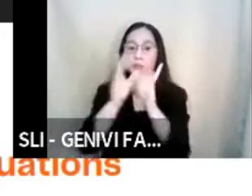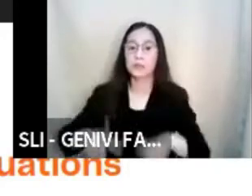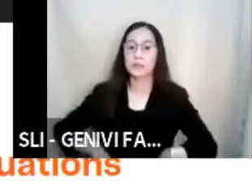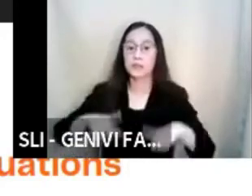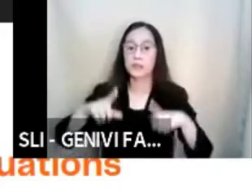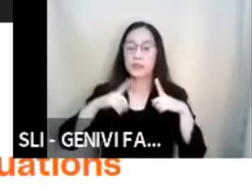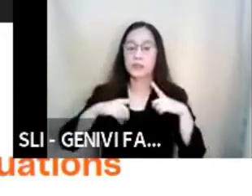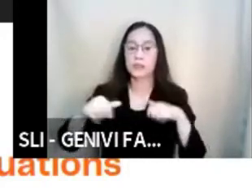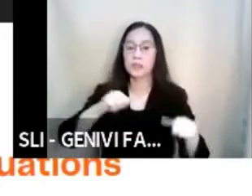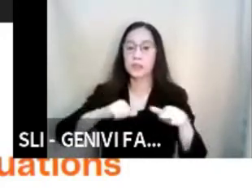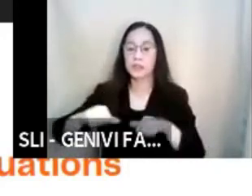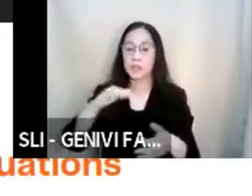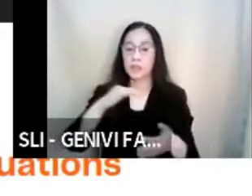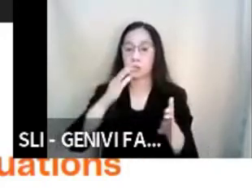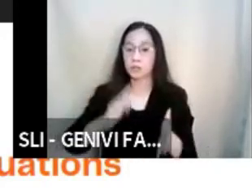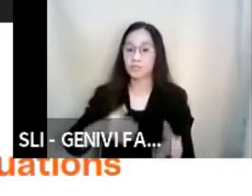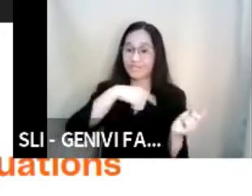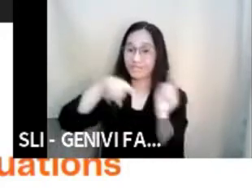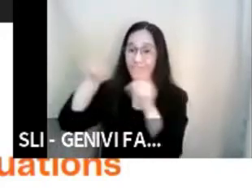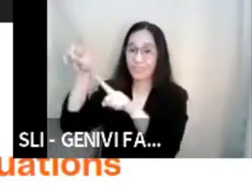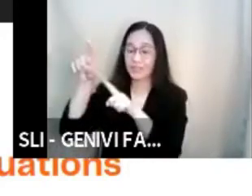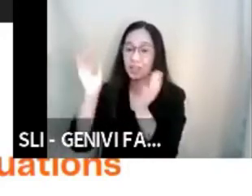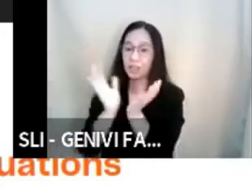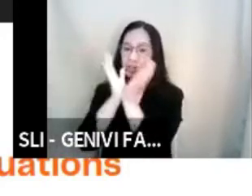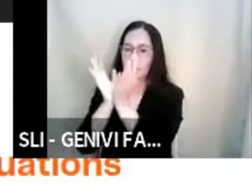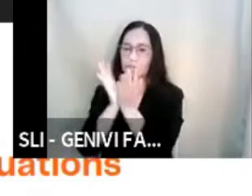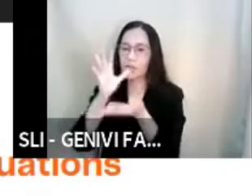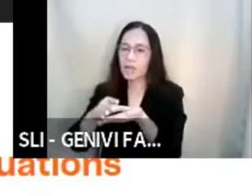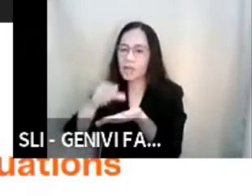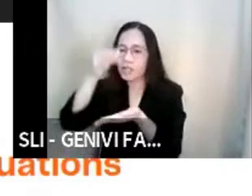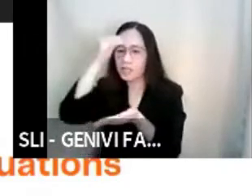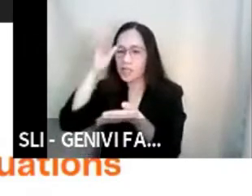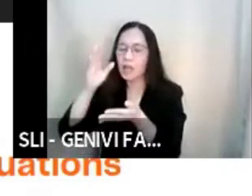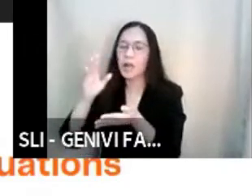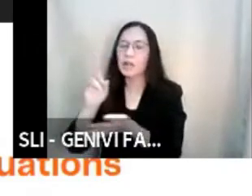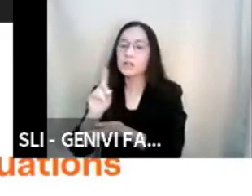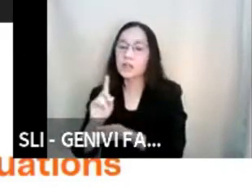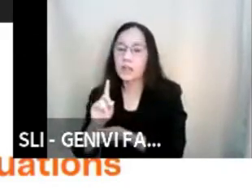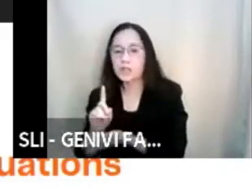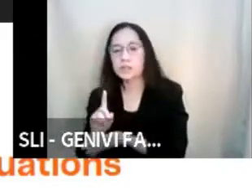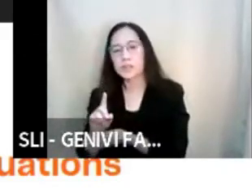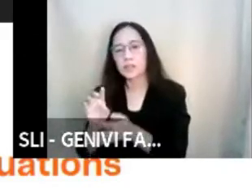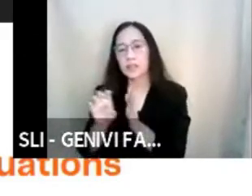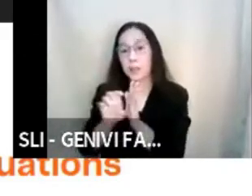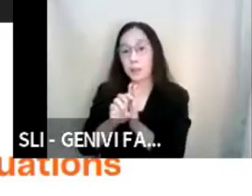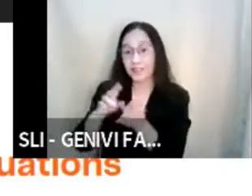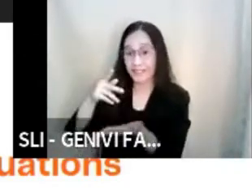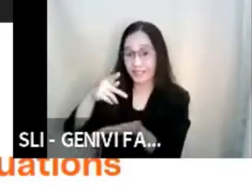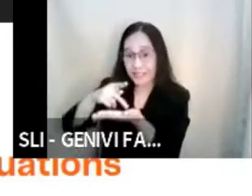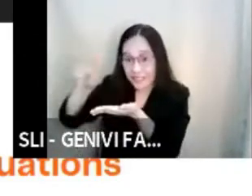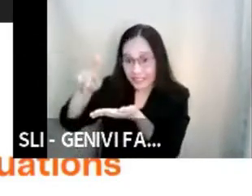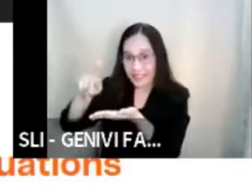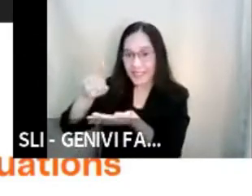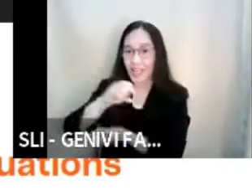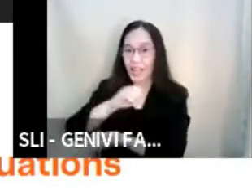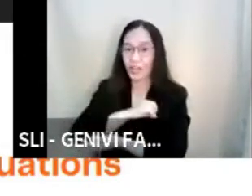students go out in the community to really learn what it means to to pay, for example, magbabayad sila ng sarili